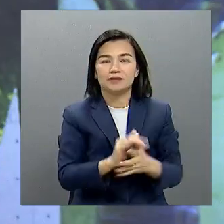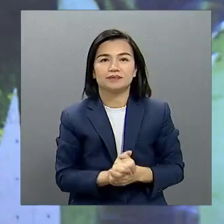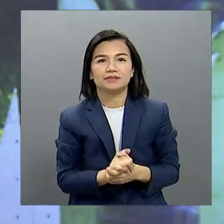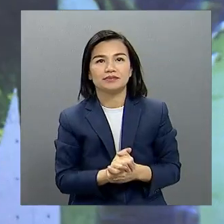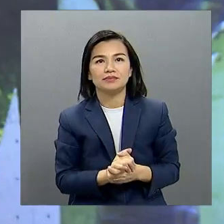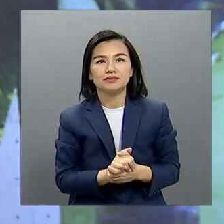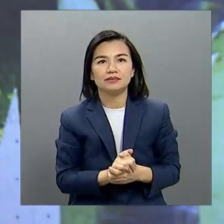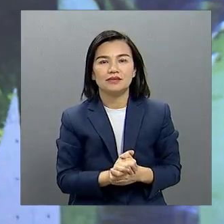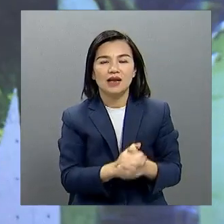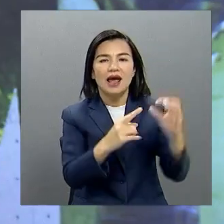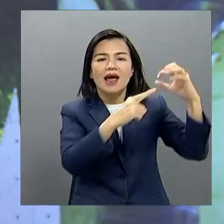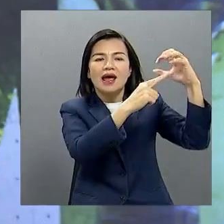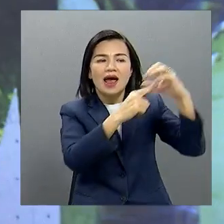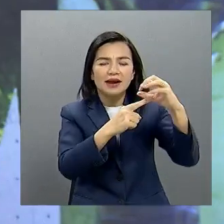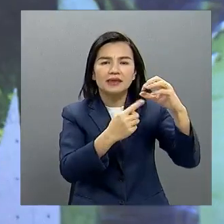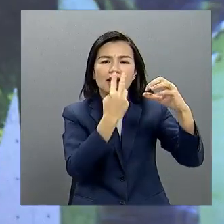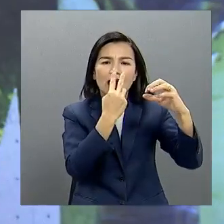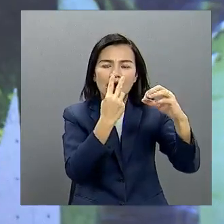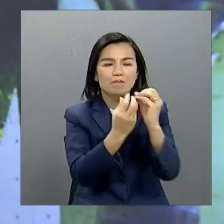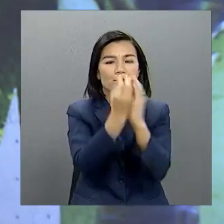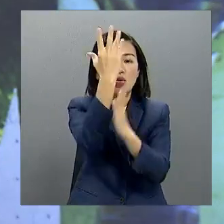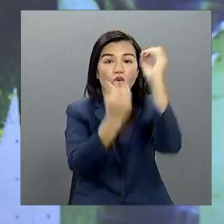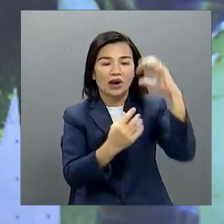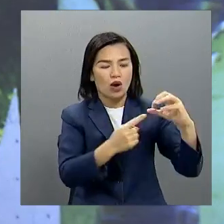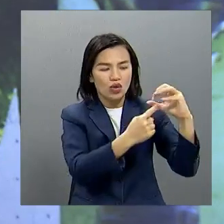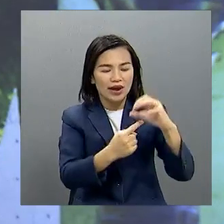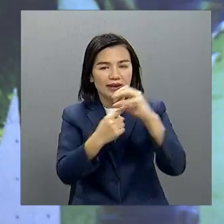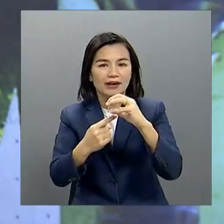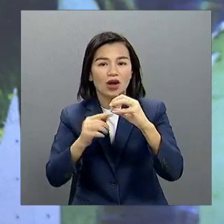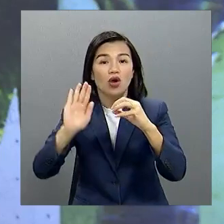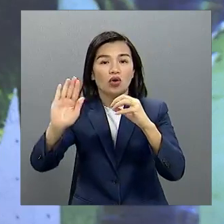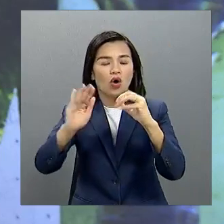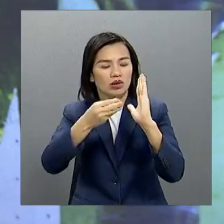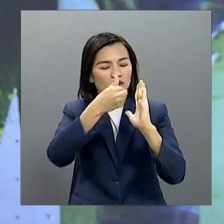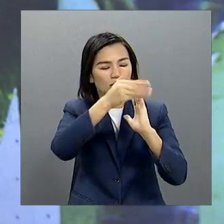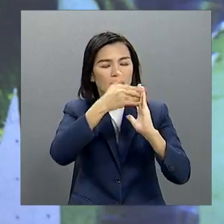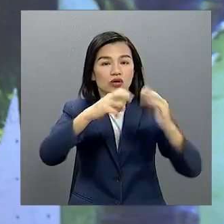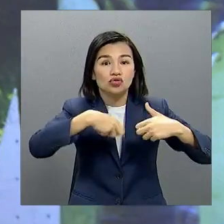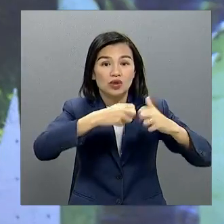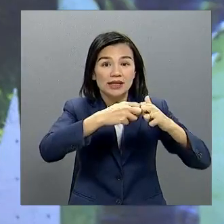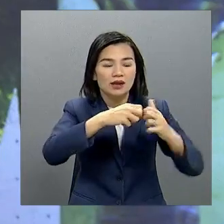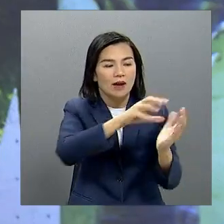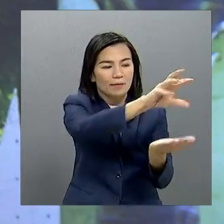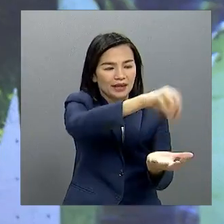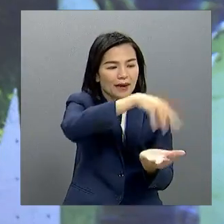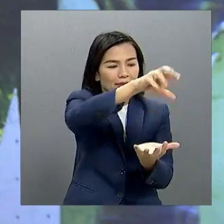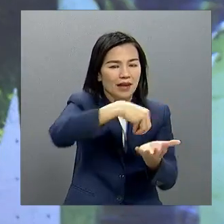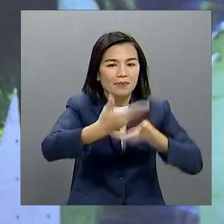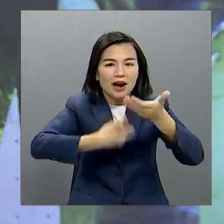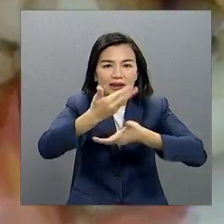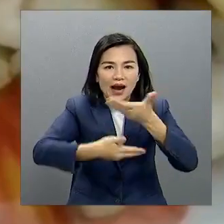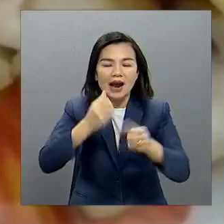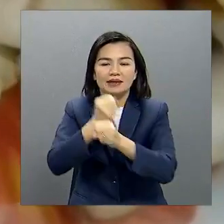ตามป่าเขานะคะก็เลยทำให้ชาวบ้านในจังหวัดสุรินทร์ออกไปเก็บเห็ดมาขายแล้วก็นำไปประกอบอาหารในครัวเรือนค่ะ